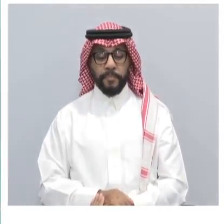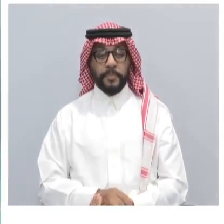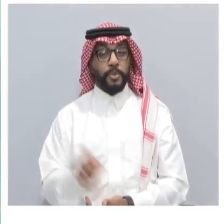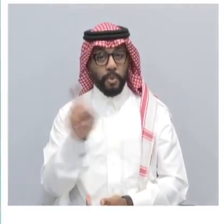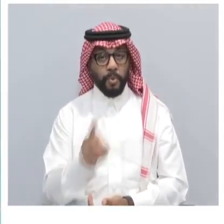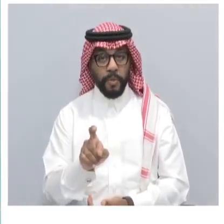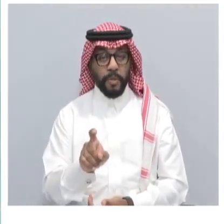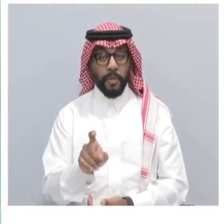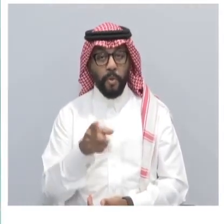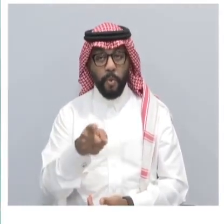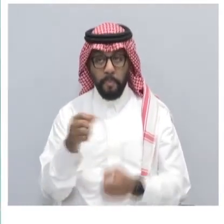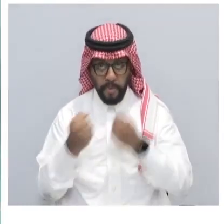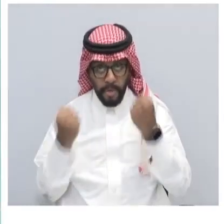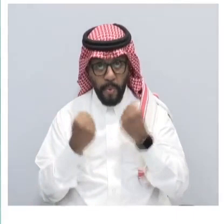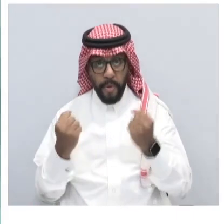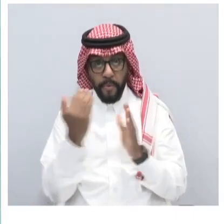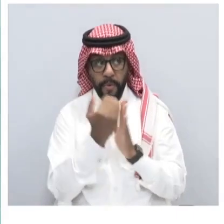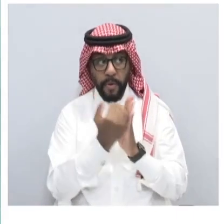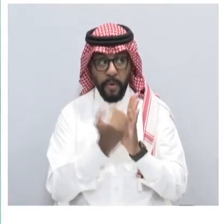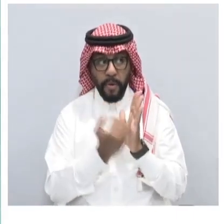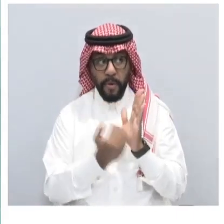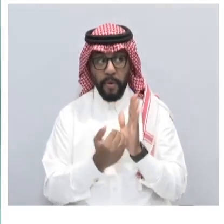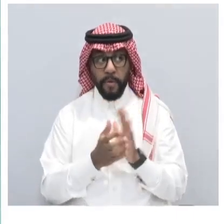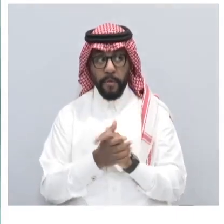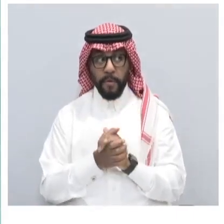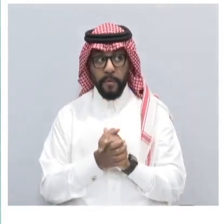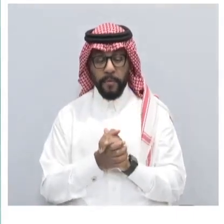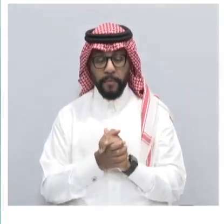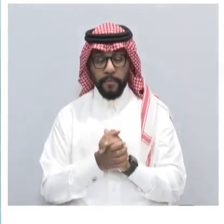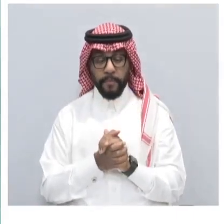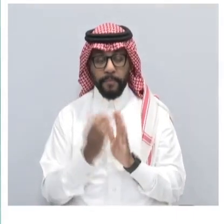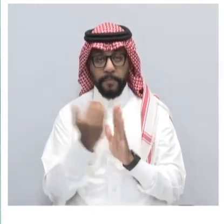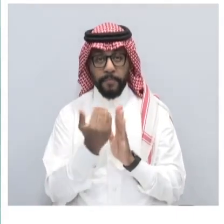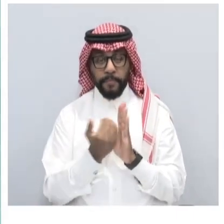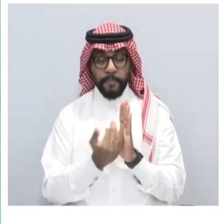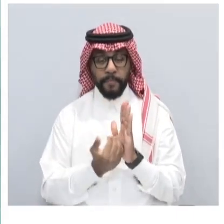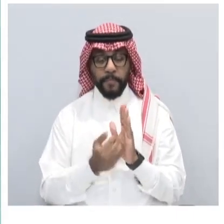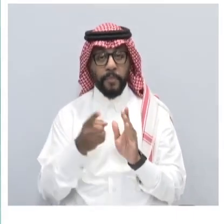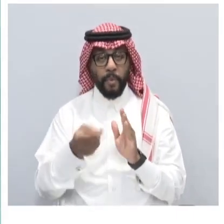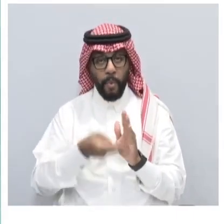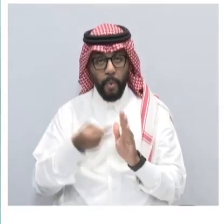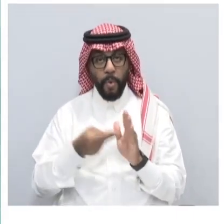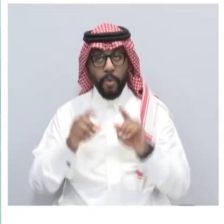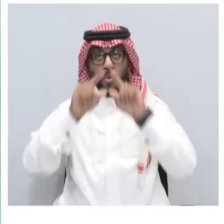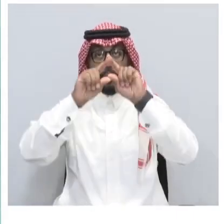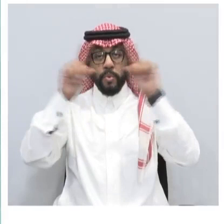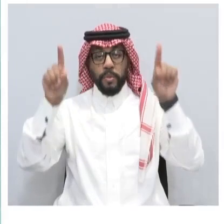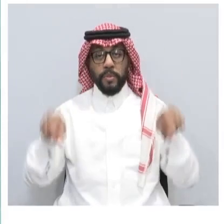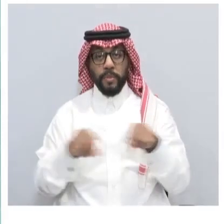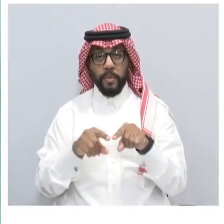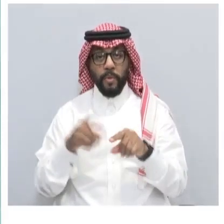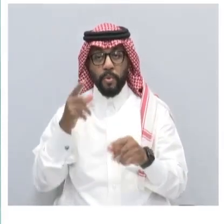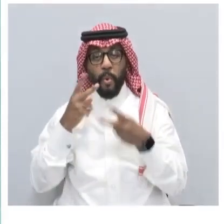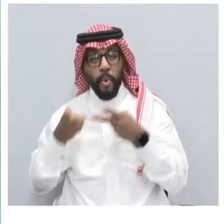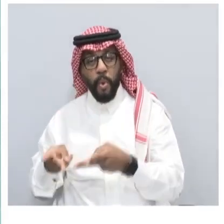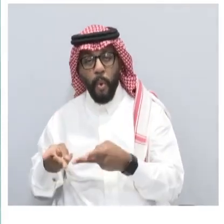لدينا السؤال التالي قم بتنفيذ الخطوات التاليه في برنامج معالج النصوص وورد اكتب النص التالي يعد النوم